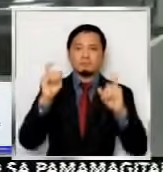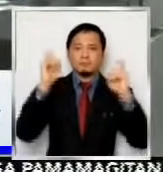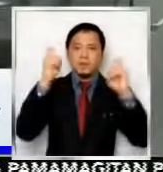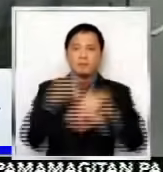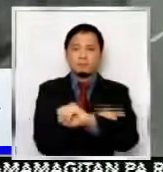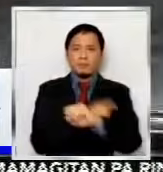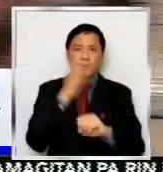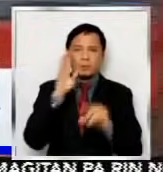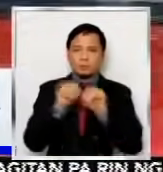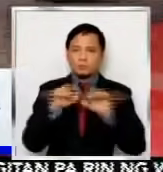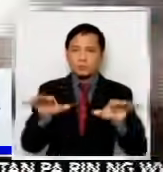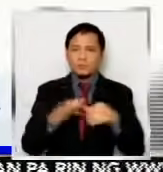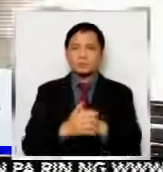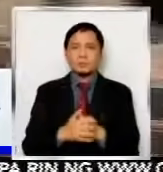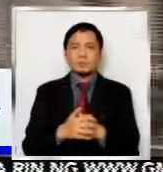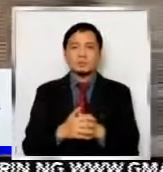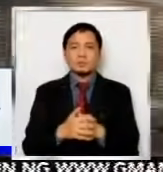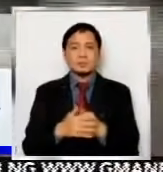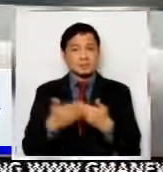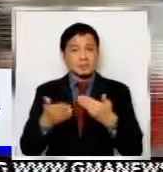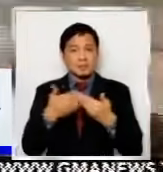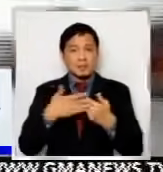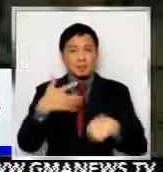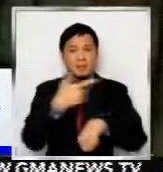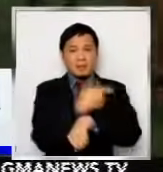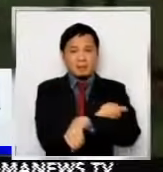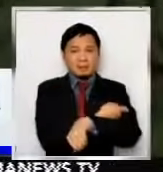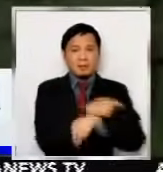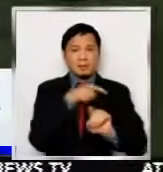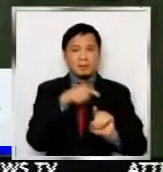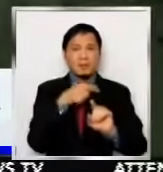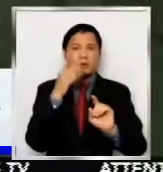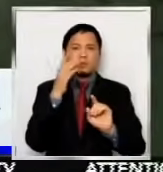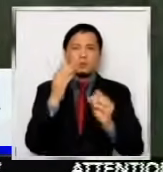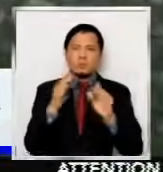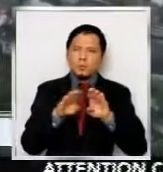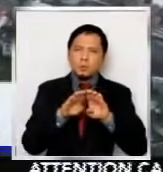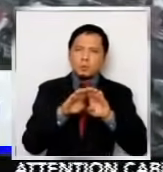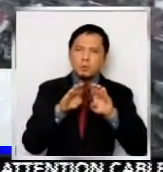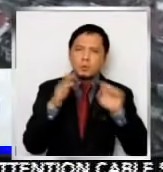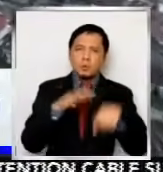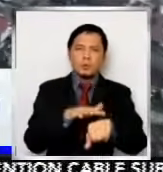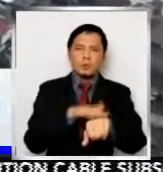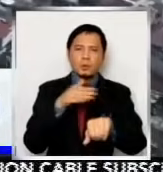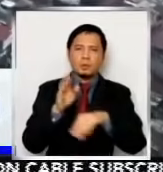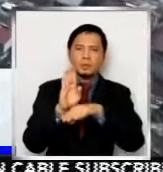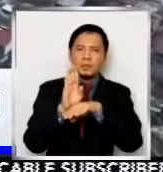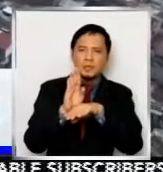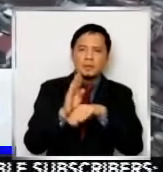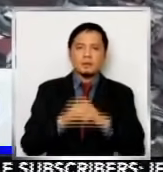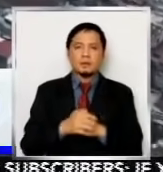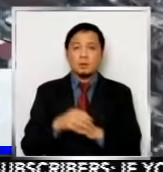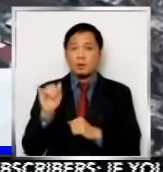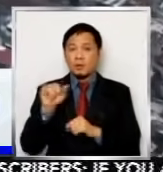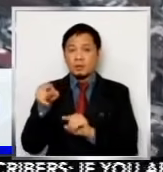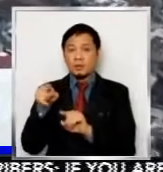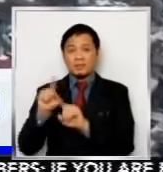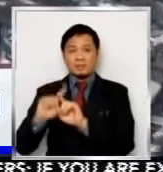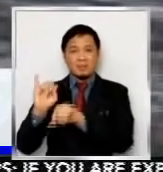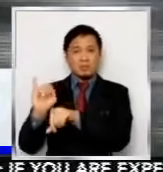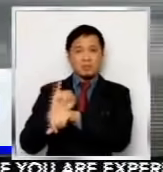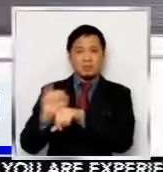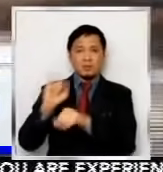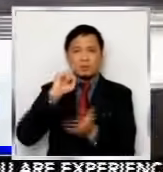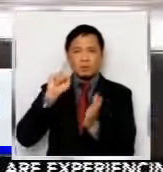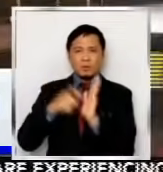kategorya sa pagbabakuna kasabay ng unti-unting pagbubukas sa ekonomiya at pagluluwag ng mga industriya ngayong patuloy na bumababa ang bilang ng mga kaso sa